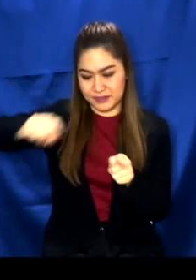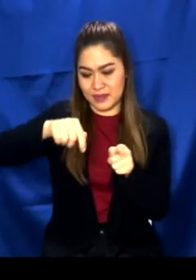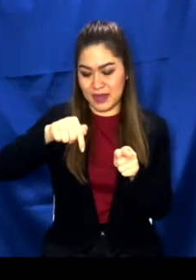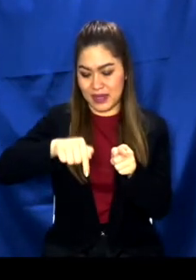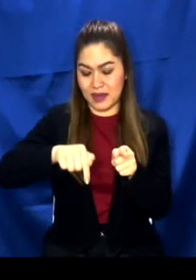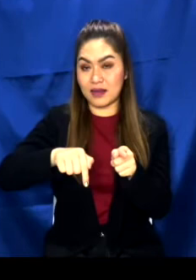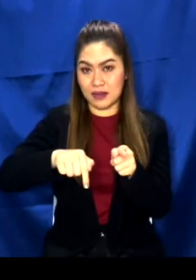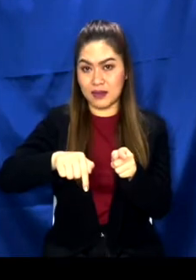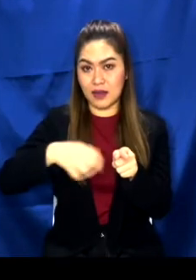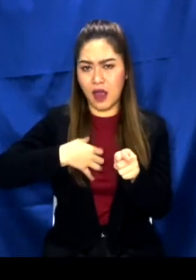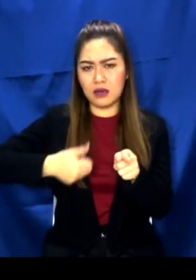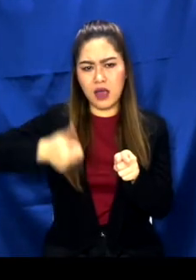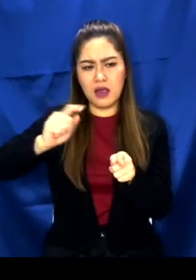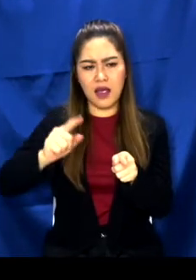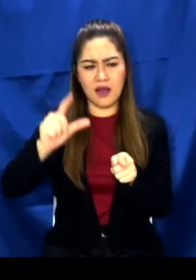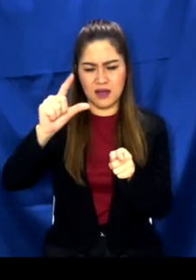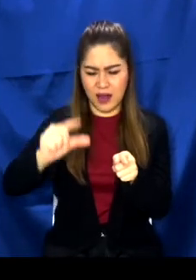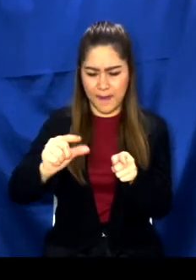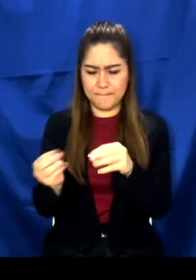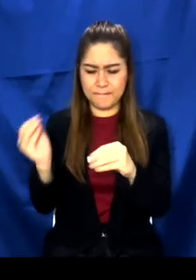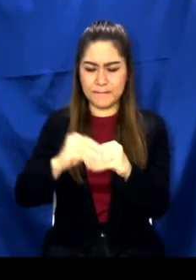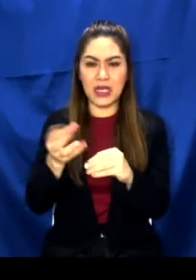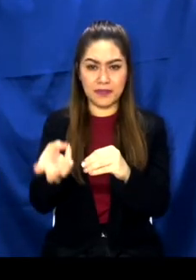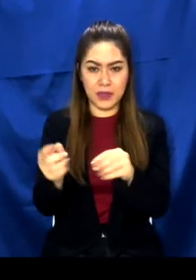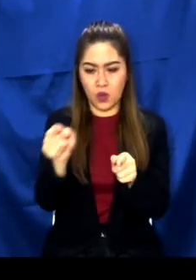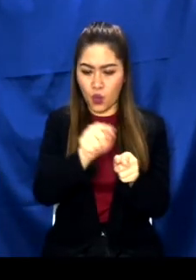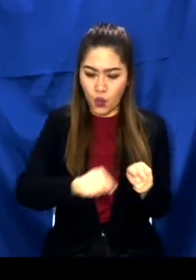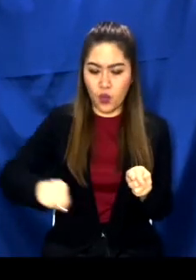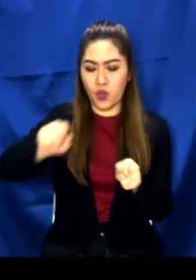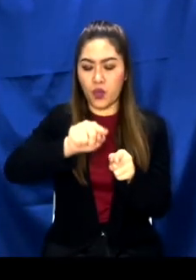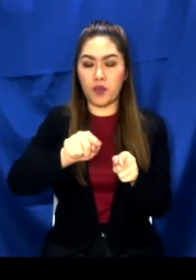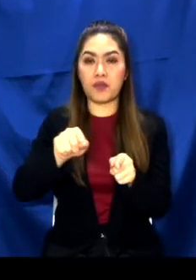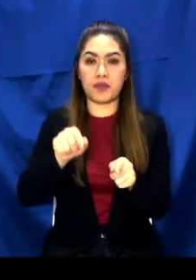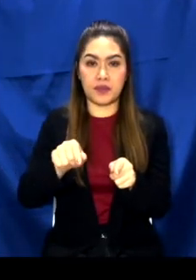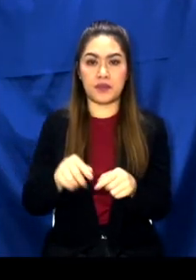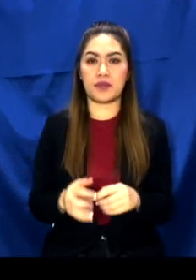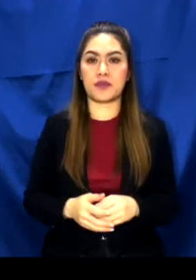หรือว่าเราอยากได้อันเล็กๆอีกสักนิดนึงเป็นวงกลมนะคะ